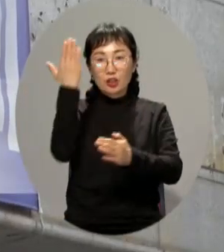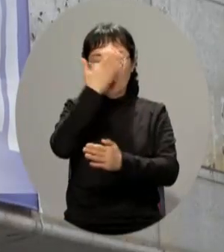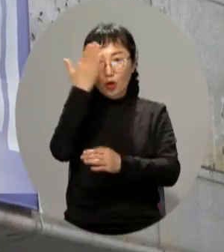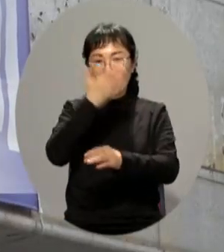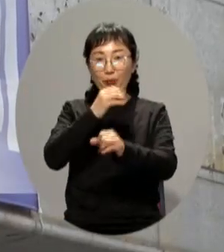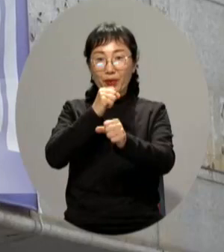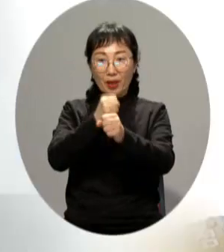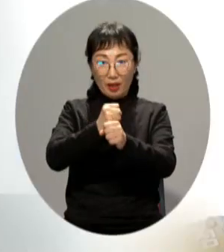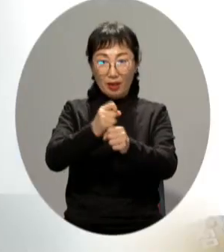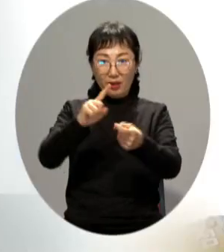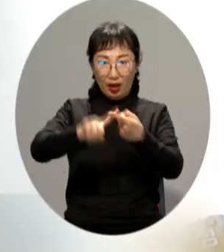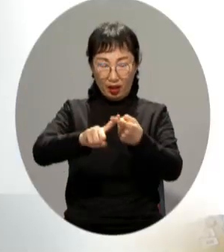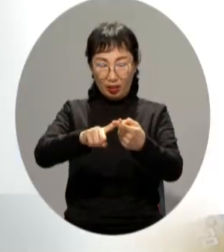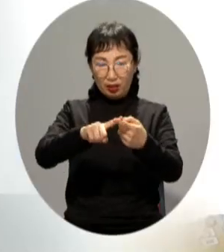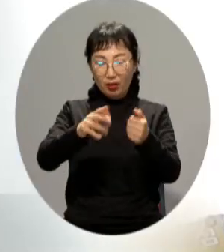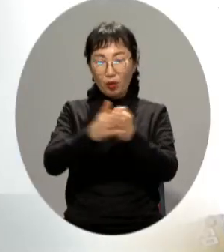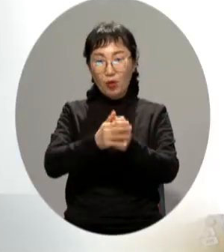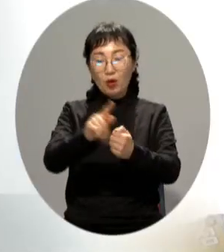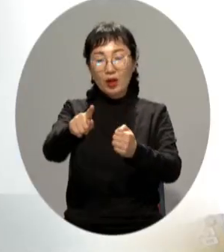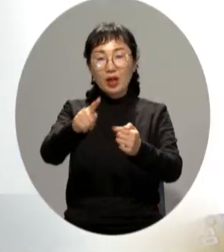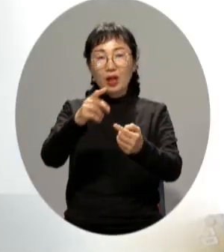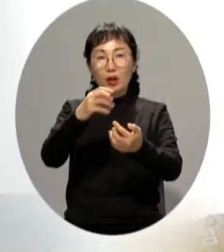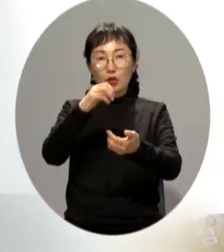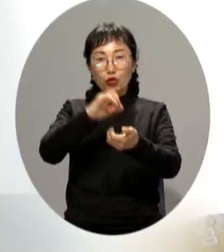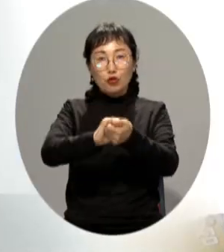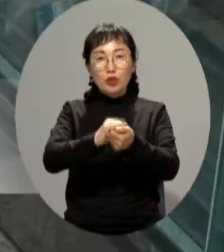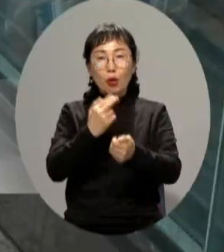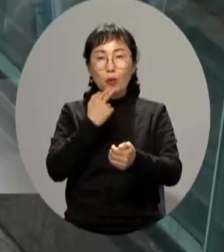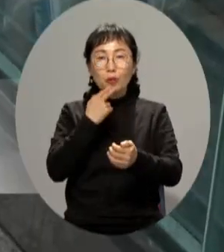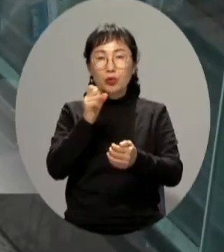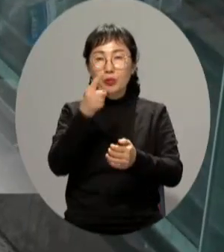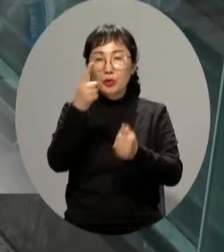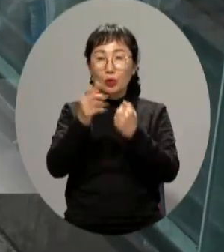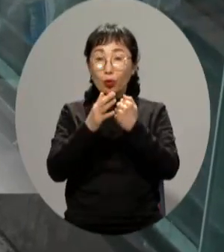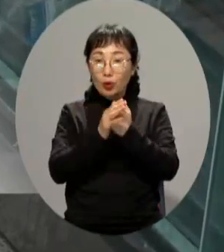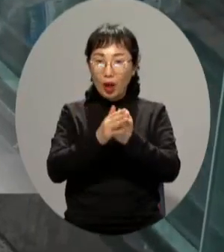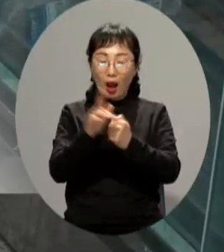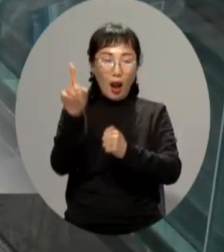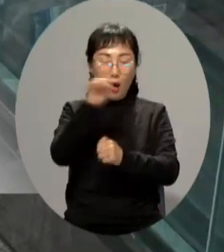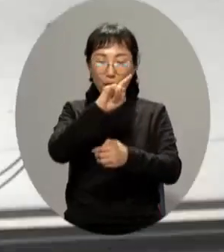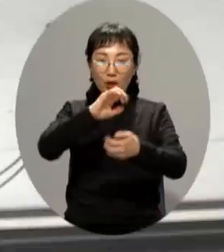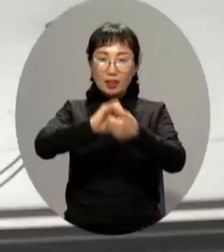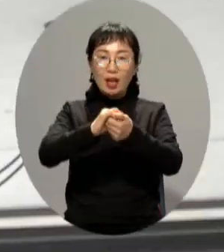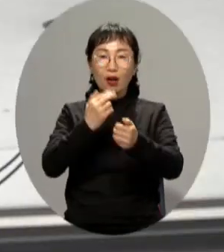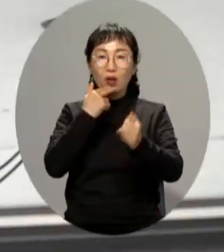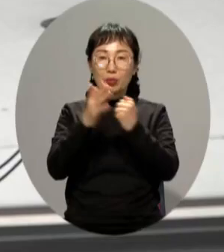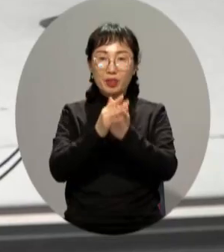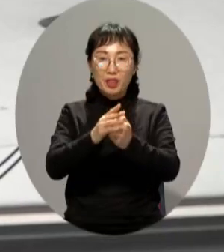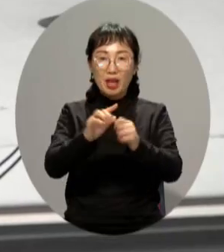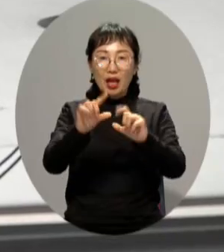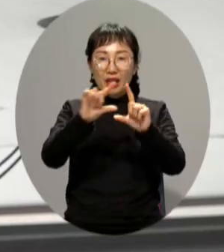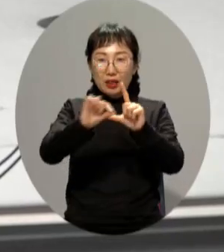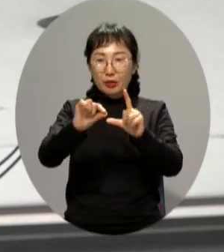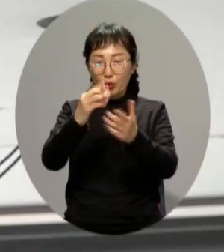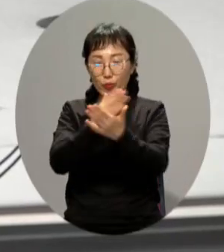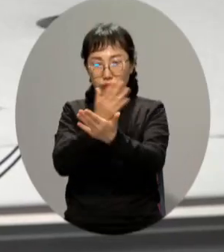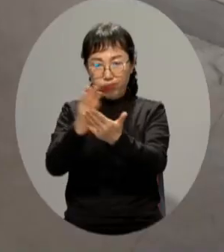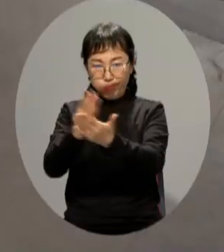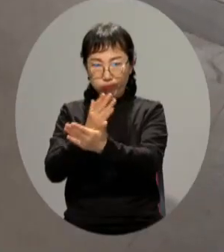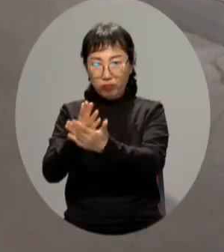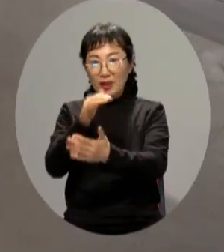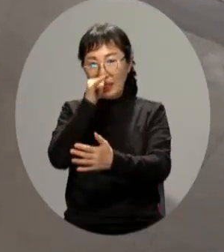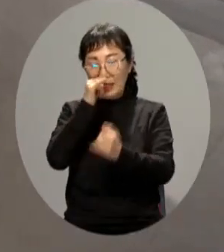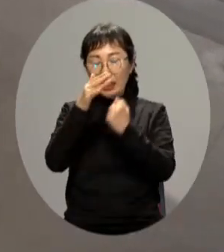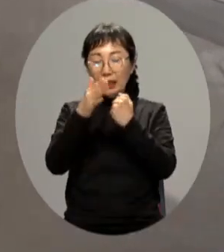나왔지만 정비구역 지정과 규제가 이루어지지 않으면서 아무런 제한 없이 지분 쪼개기가 성행하고 있다는